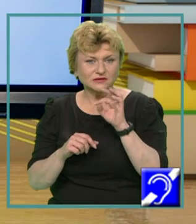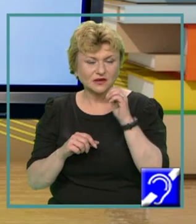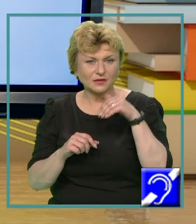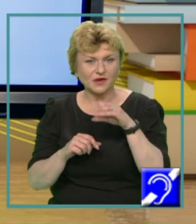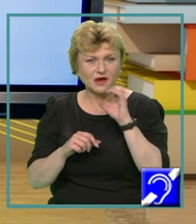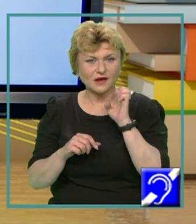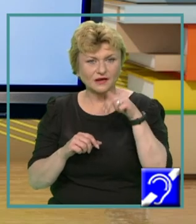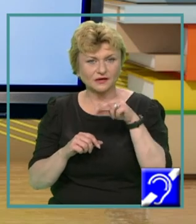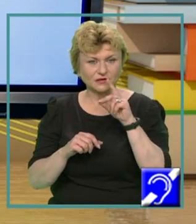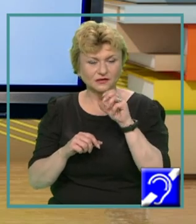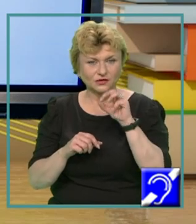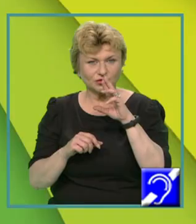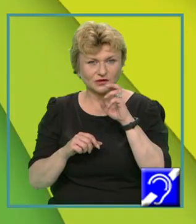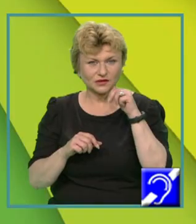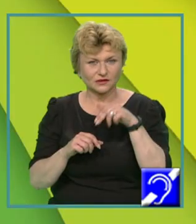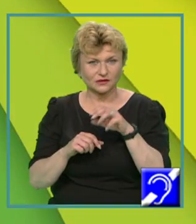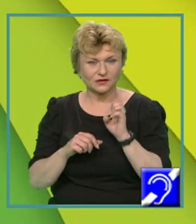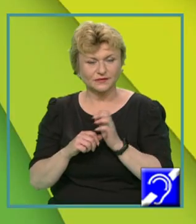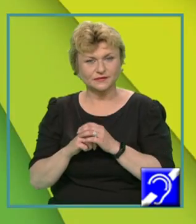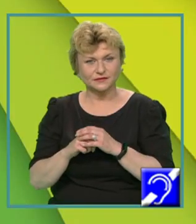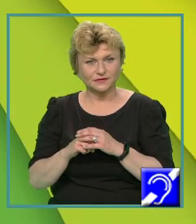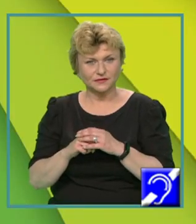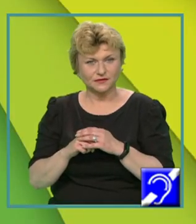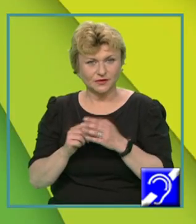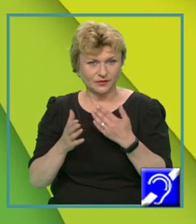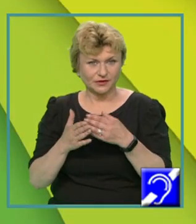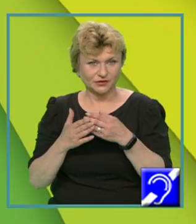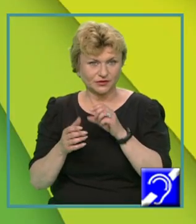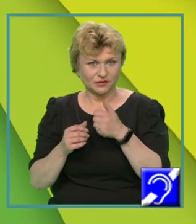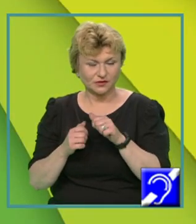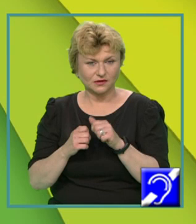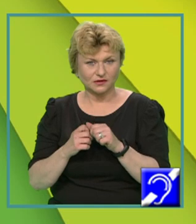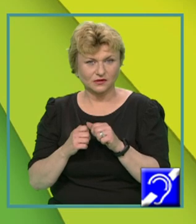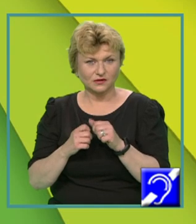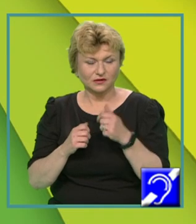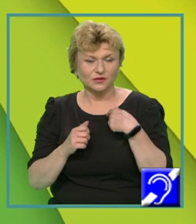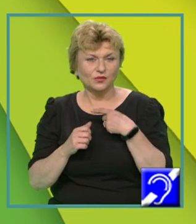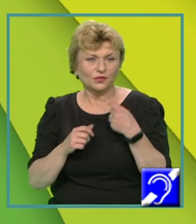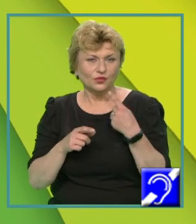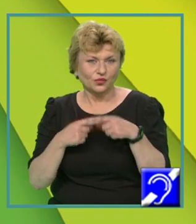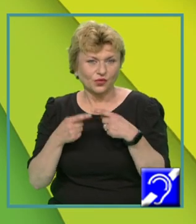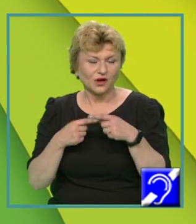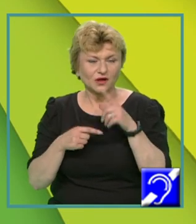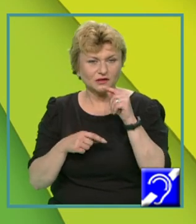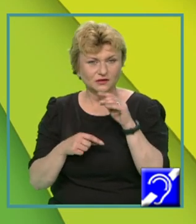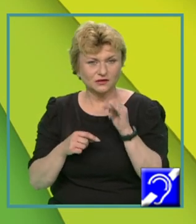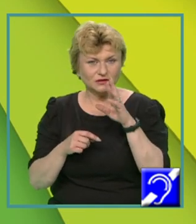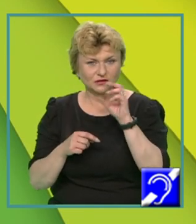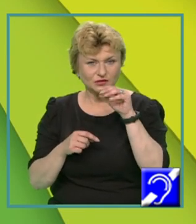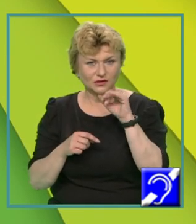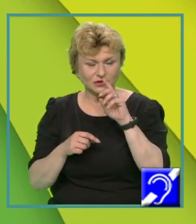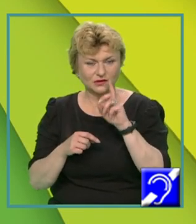răspunsurile corecte sunt scrise cu roșu. Pentru că gușa endemică este o boală a tiroide, pentru că acromegalia este o boală